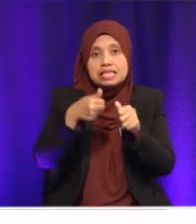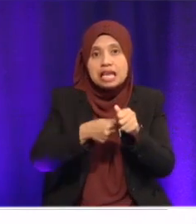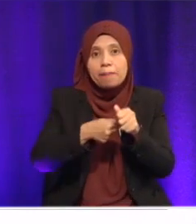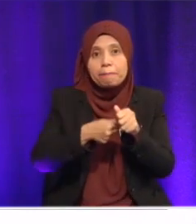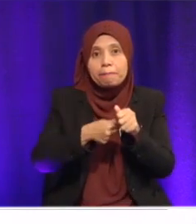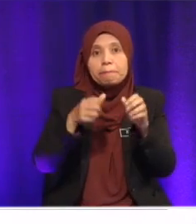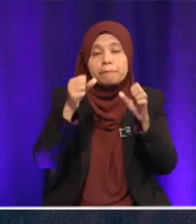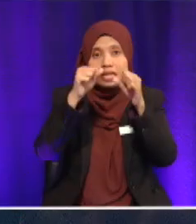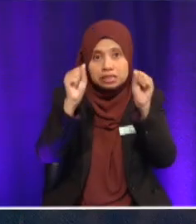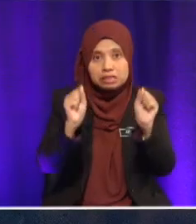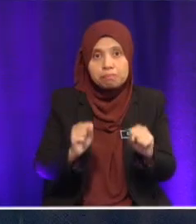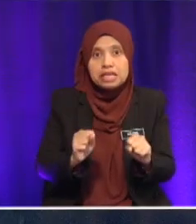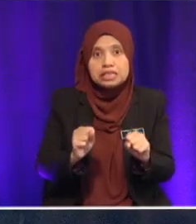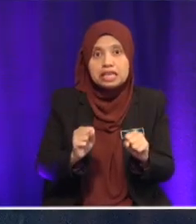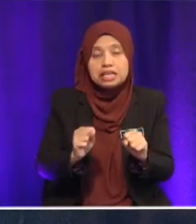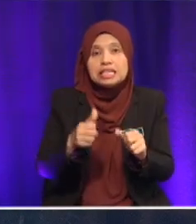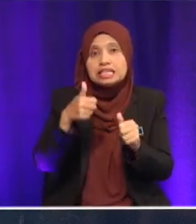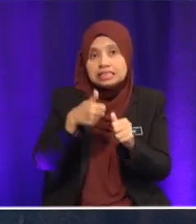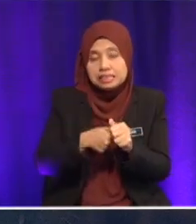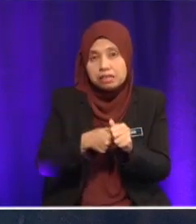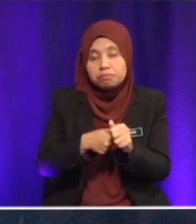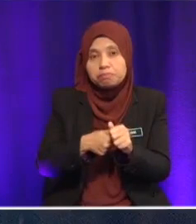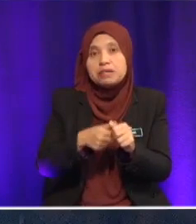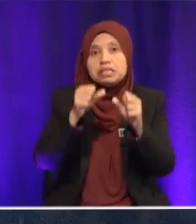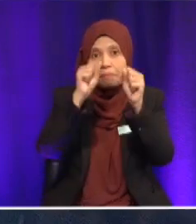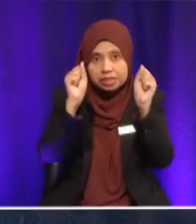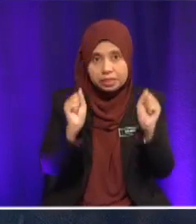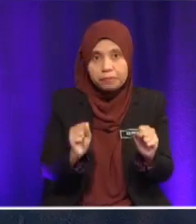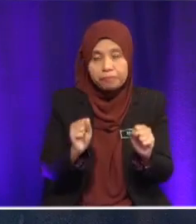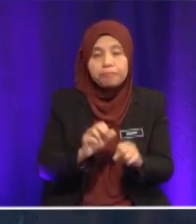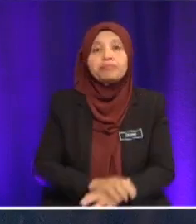kita keringat dalam setiap waktu pelajaran